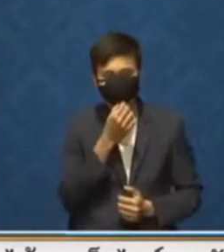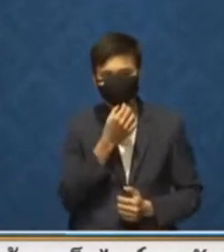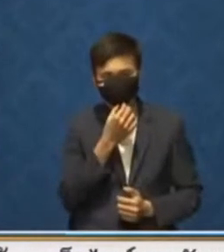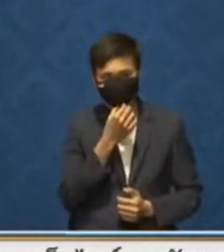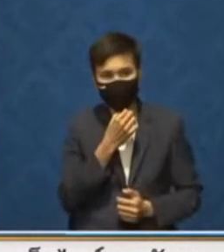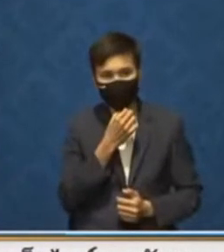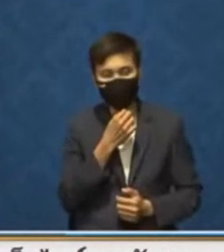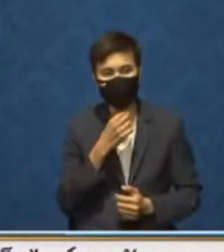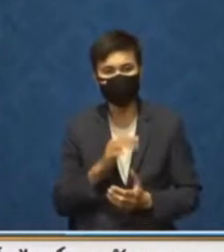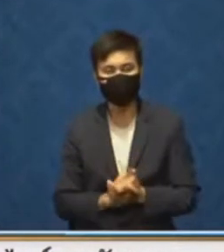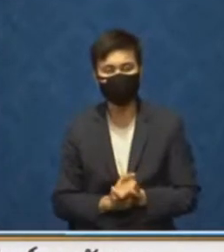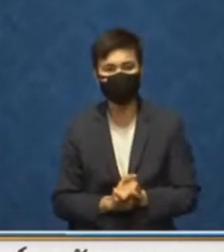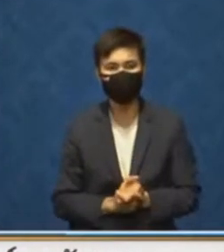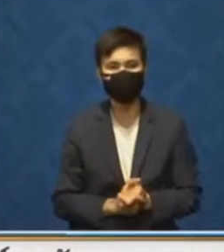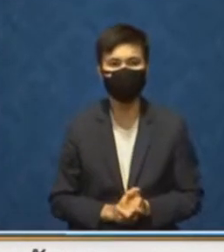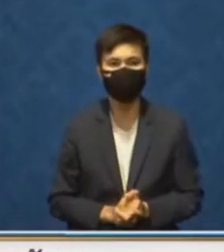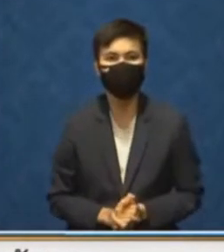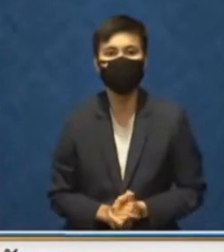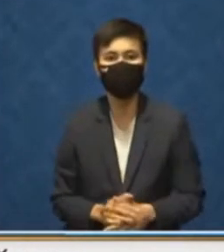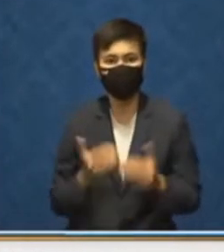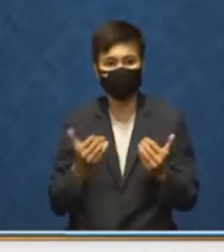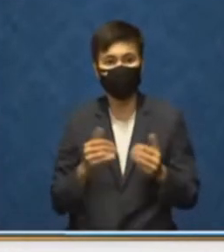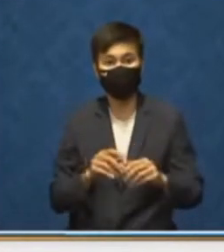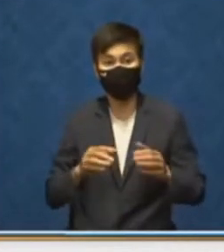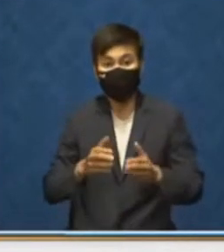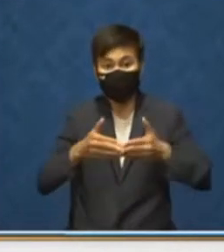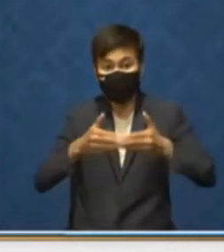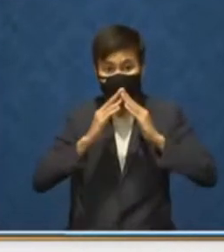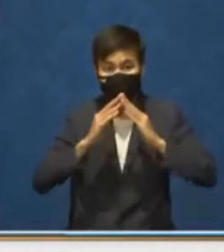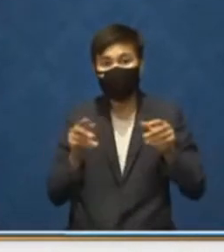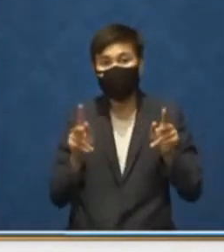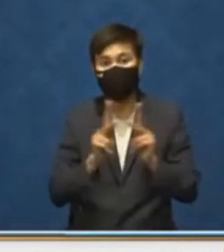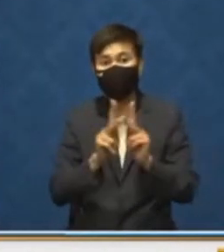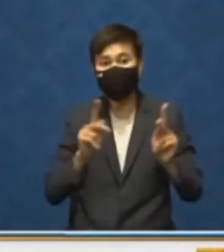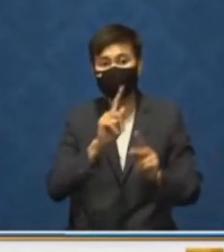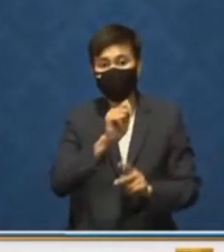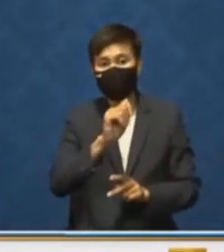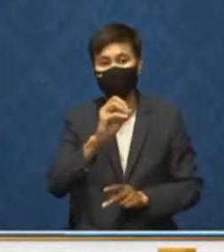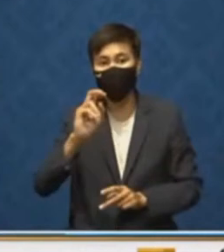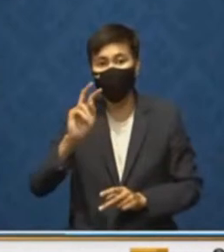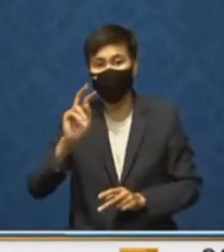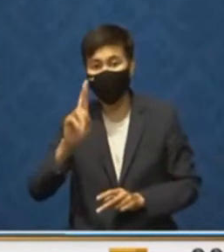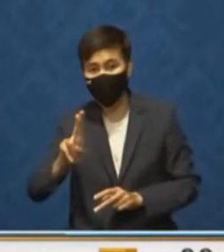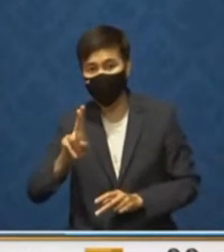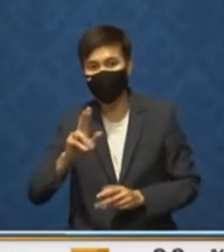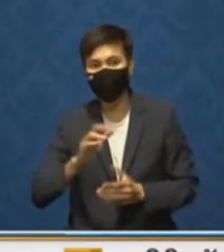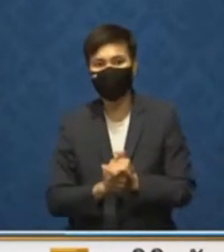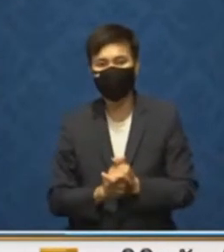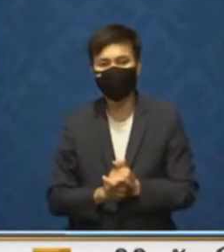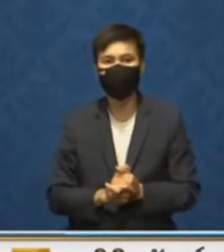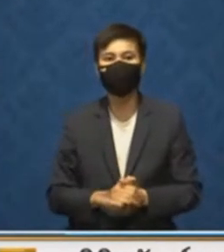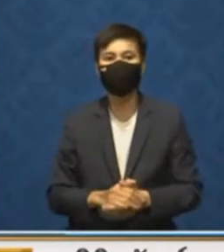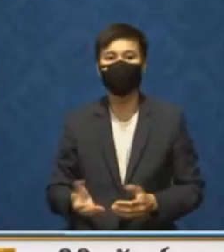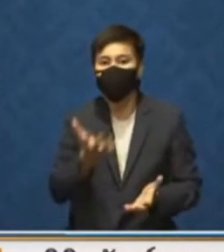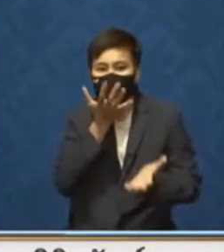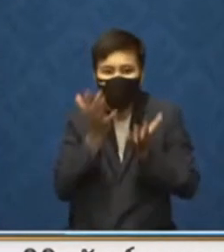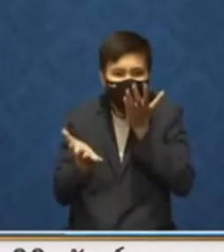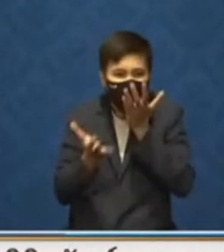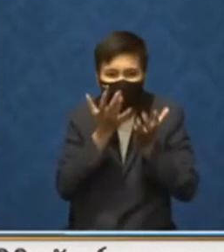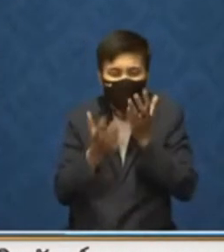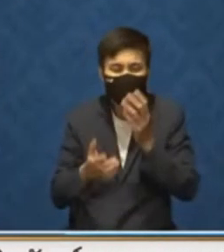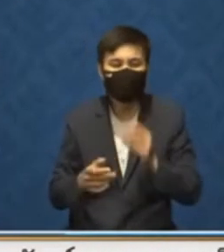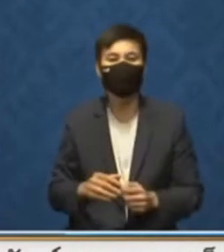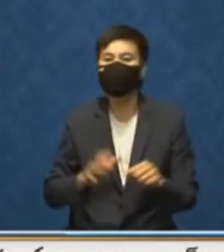ดูนะครับต่างๆนะกรรมการทิวาและกรรมการจัดซื้อเสื้อกันบอยแดดให้เต็มที่โอ้โหสายใจ